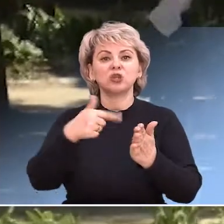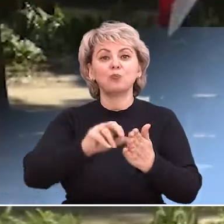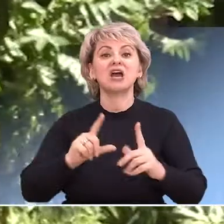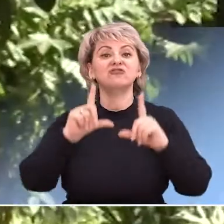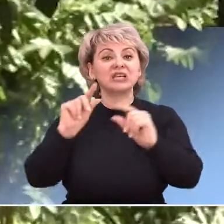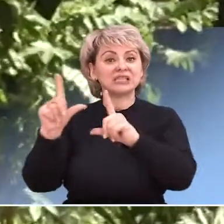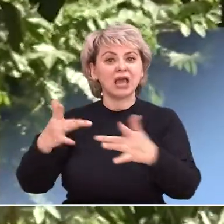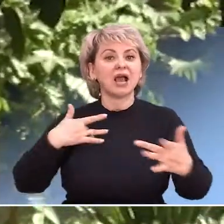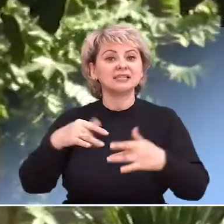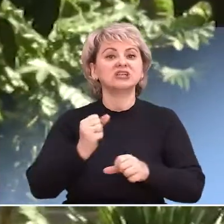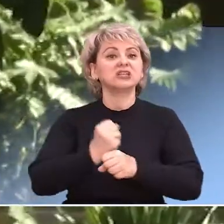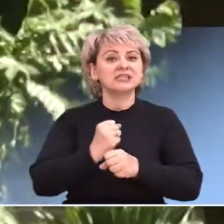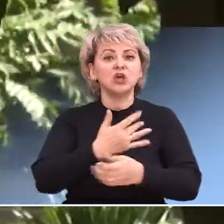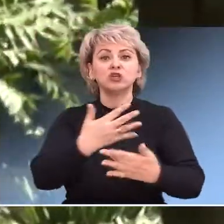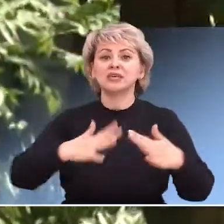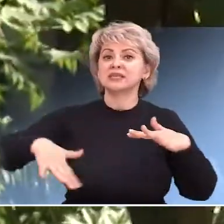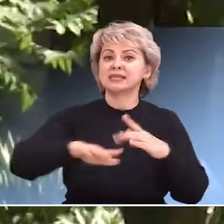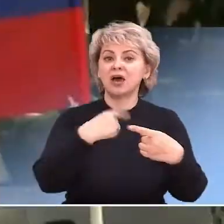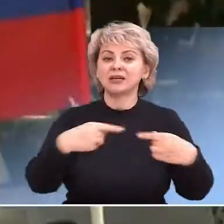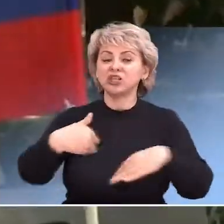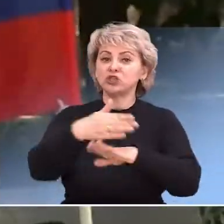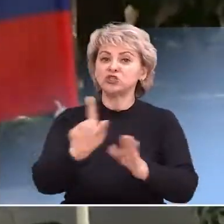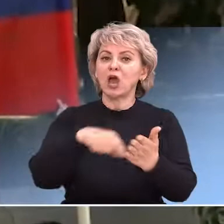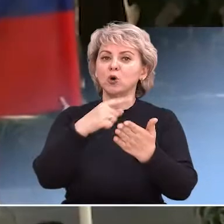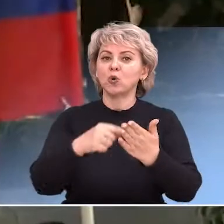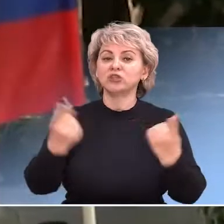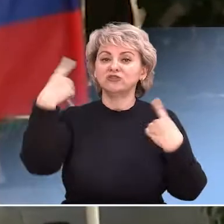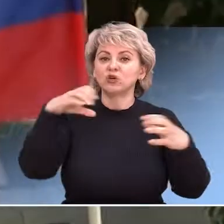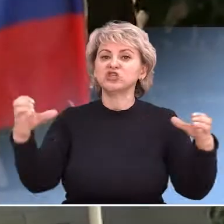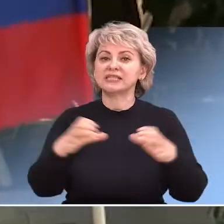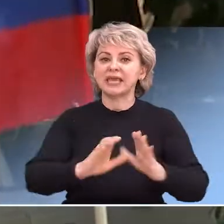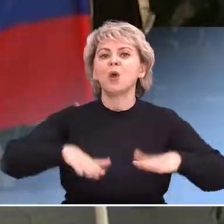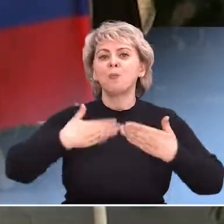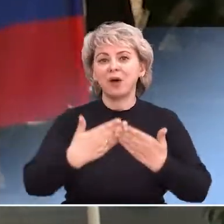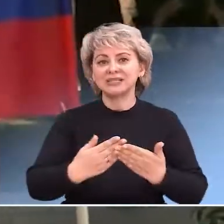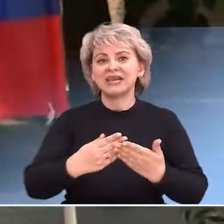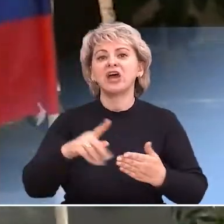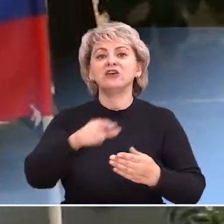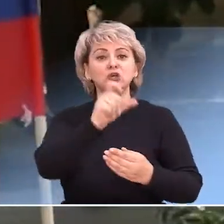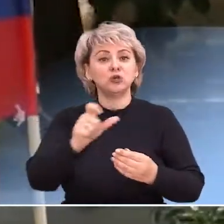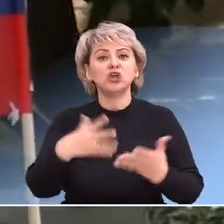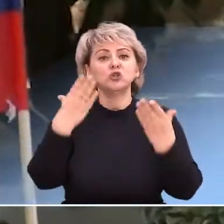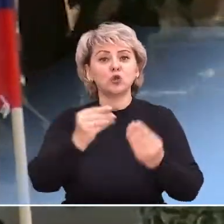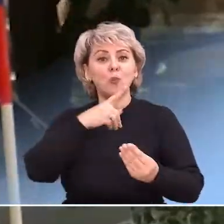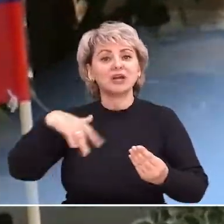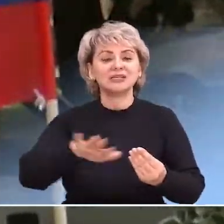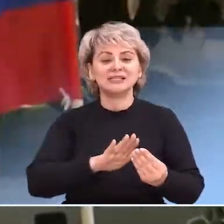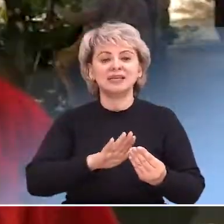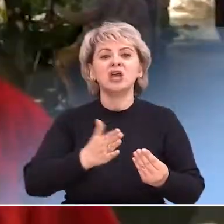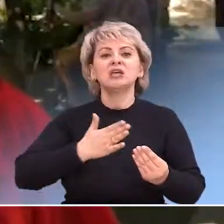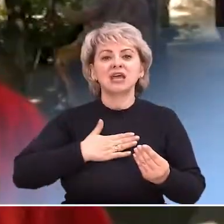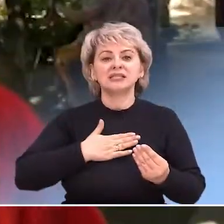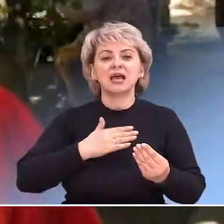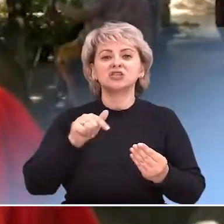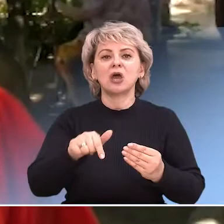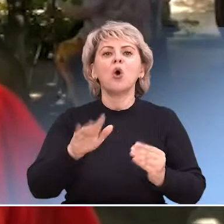мая, устроили выездные концерты. В нескольких дворах в различных частях города творческие коллективы поздравили каменчан с Днем России.